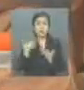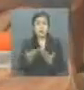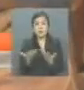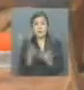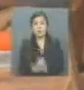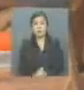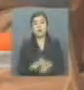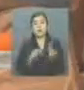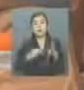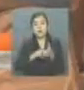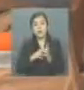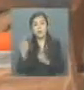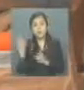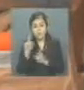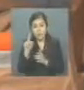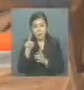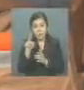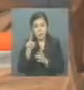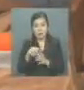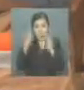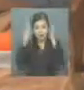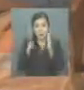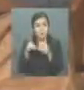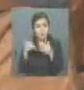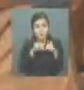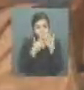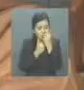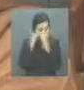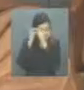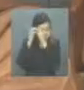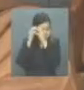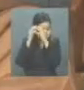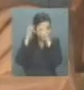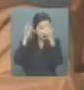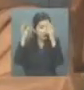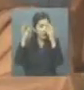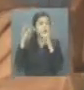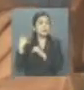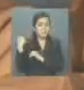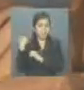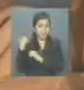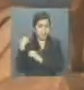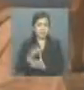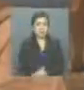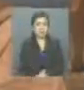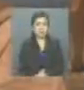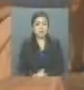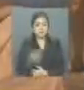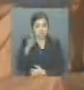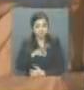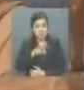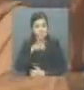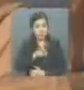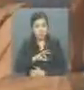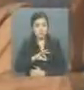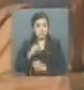ผลิตพอให้คนมาเล่นเนี่ยมันจะผลิตสิ่งใหม่ออกมาหรือว่าทำให้เขาคิดในทางที่แบบคือเกิดความมั่นใจในพลังจินตน